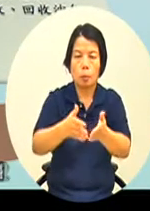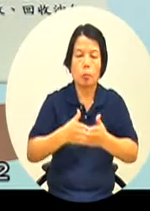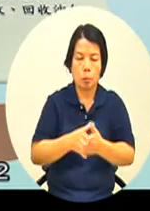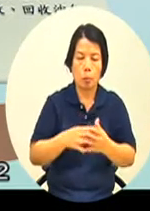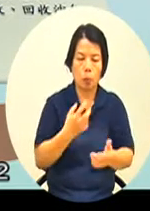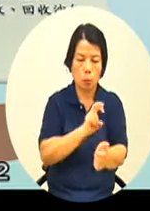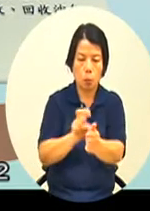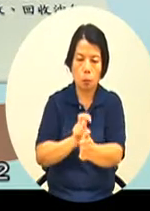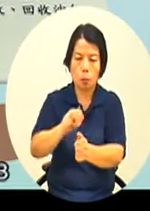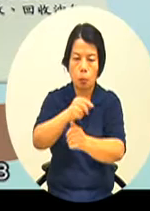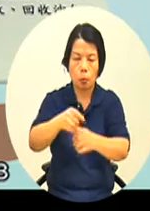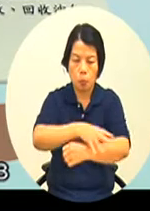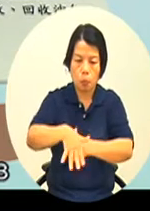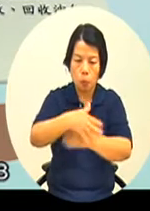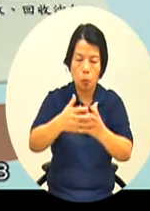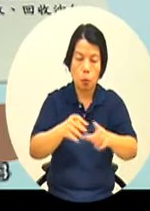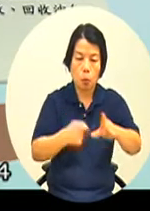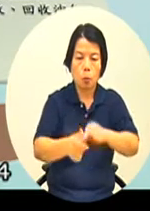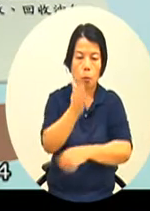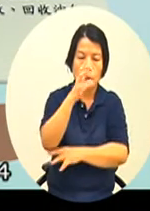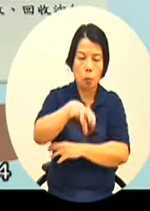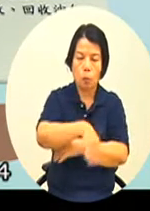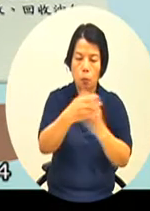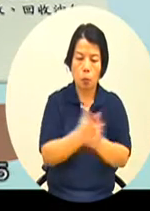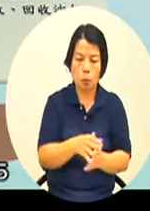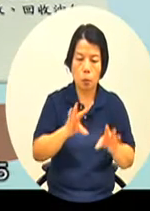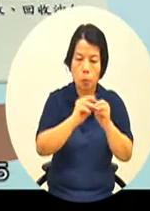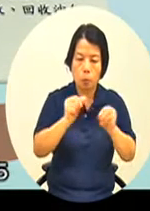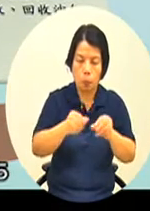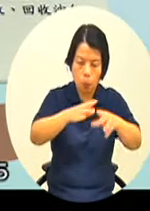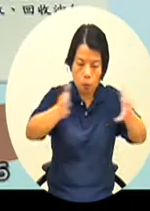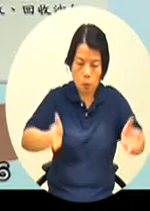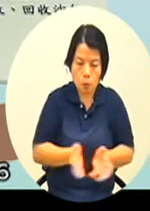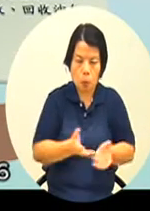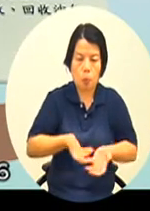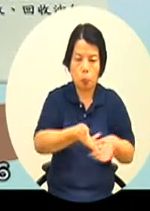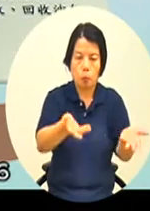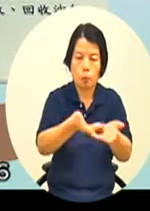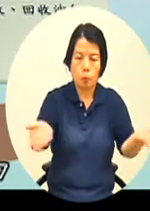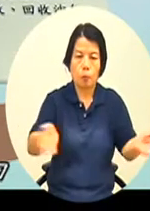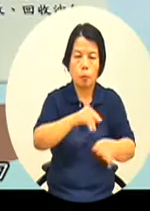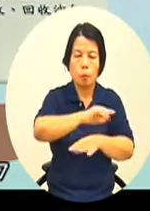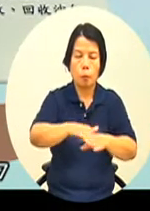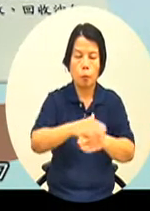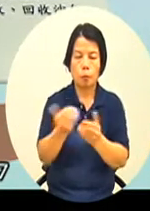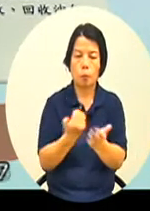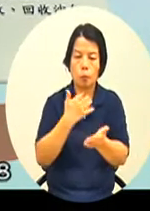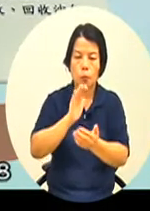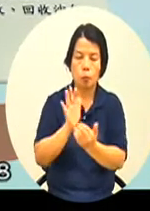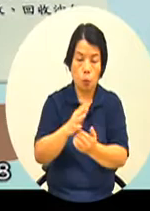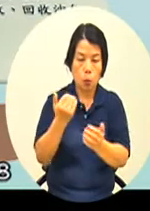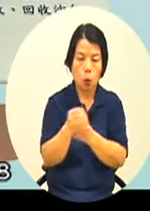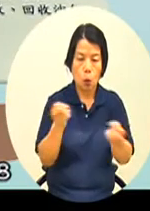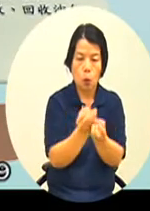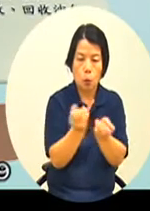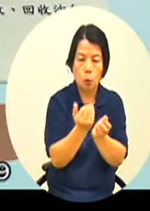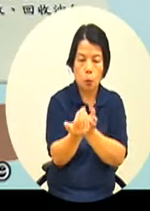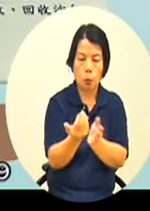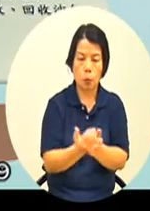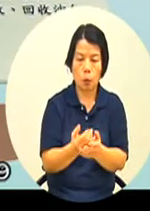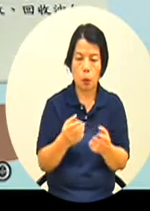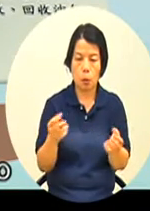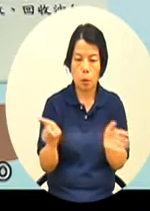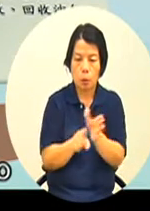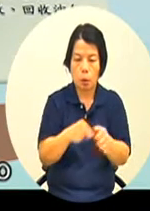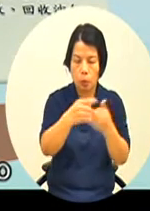区公所公告沙包的准备量。然后在减灾的部分，我们也进行预防，在灾难发生的时候，我们也进